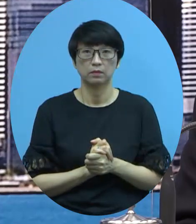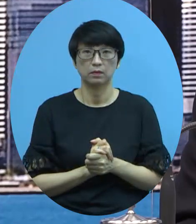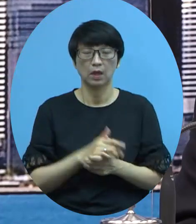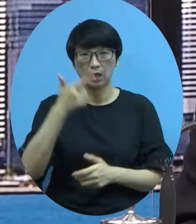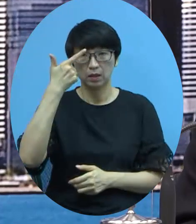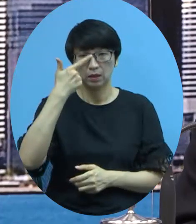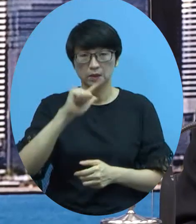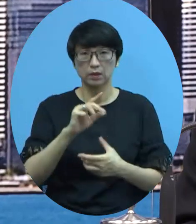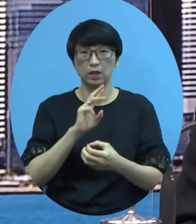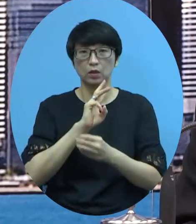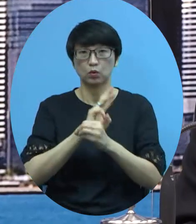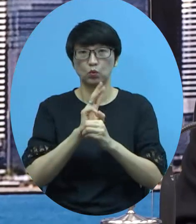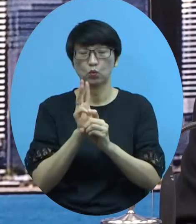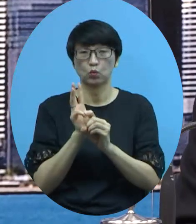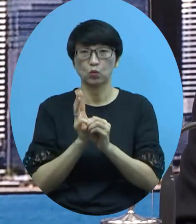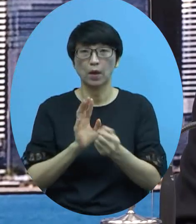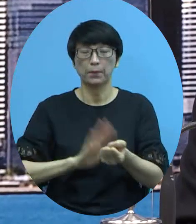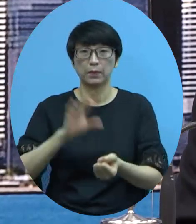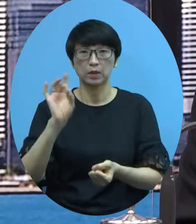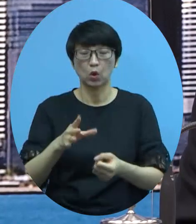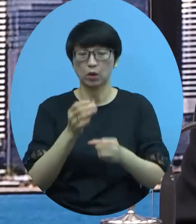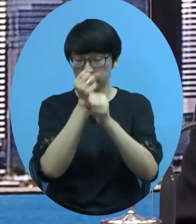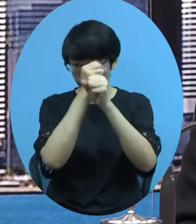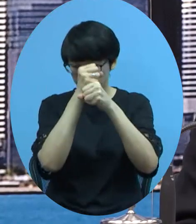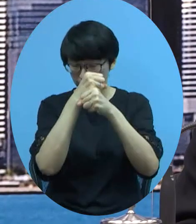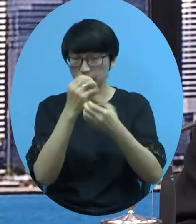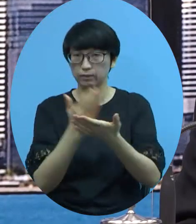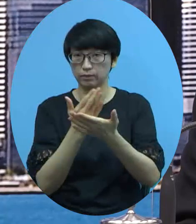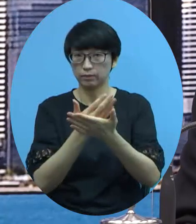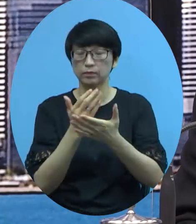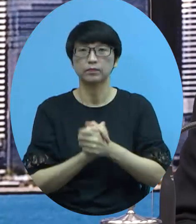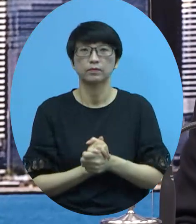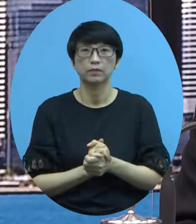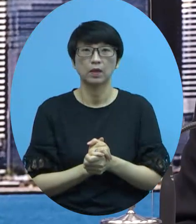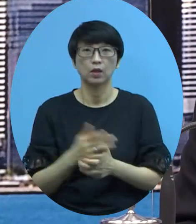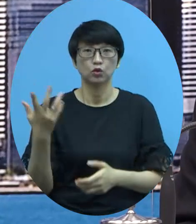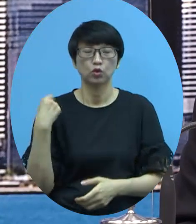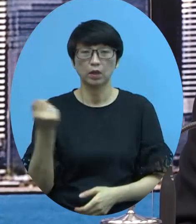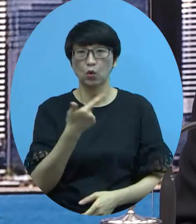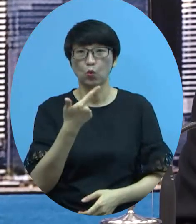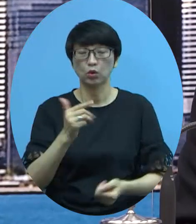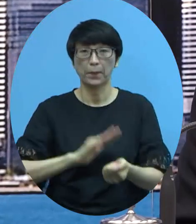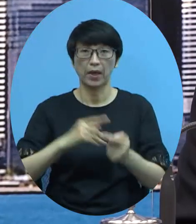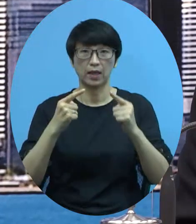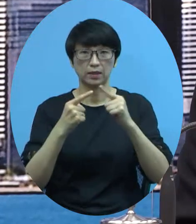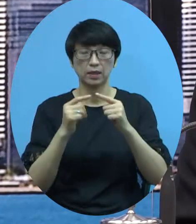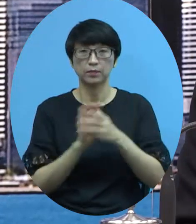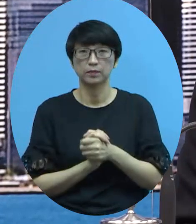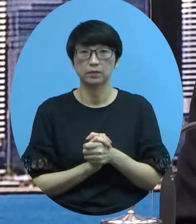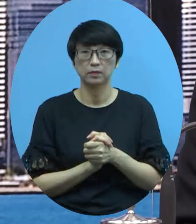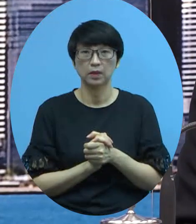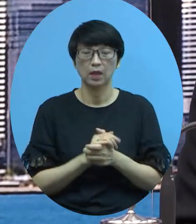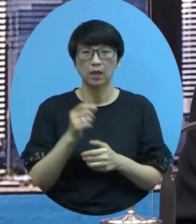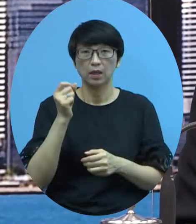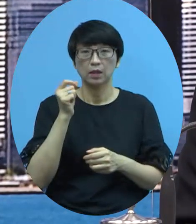新冠病毒嘅嗰個測試啦。啊，咁因為我哋都發現咧，近嚟咧就係、不少嘅病人咧，特別有一啲比